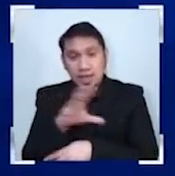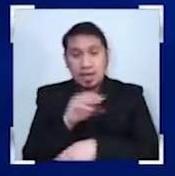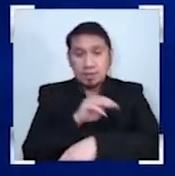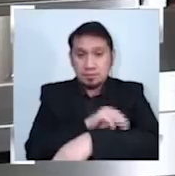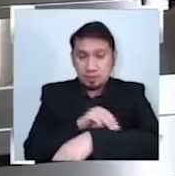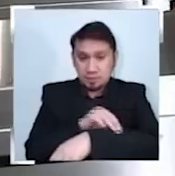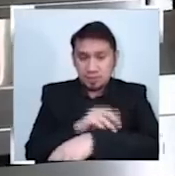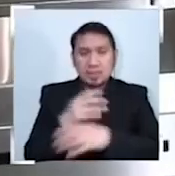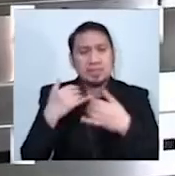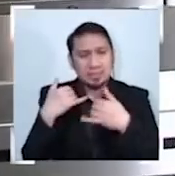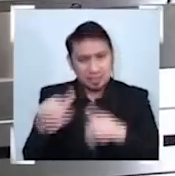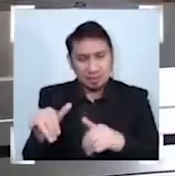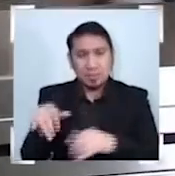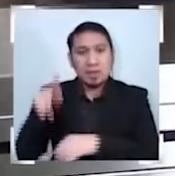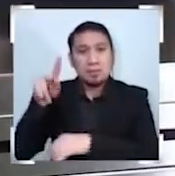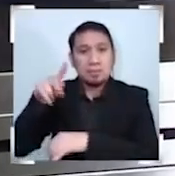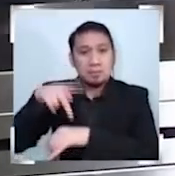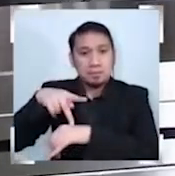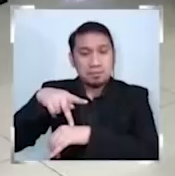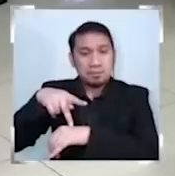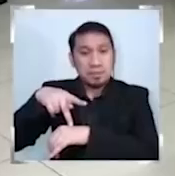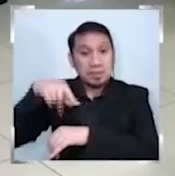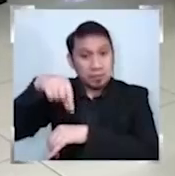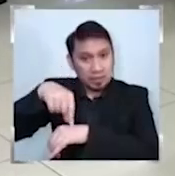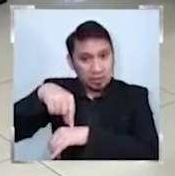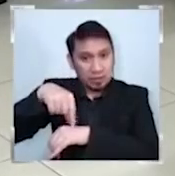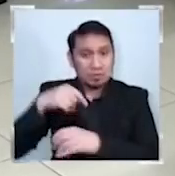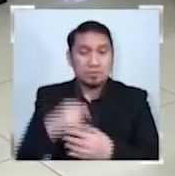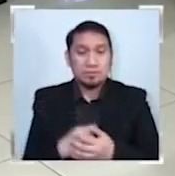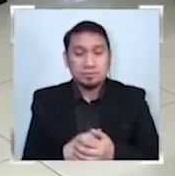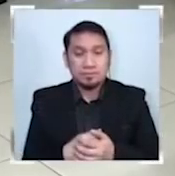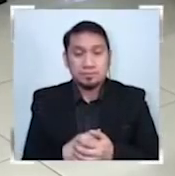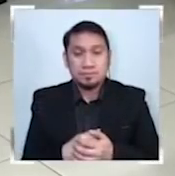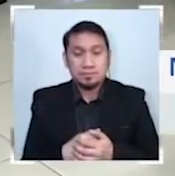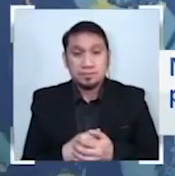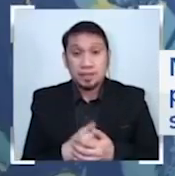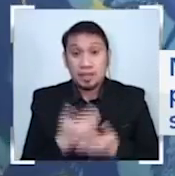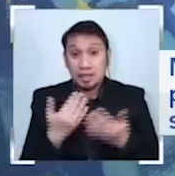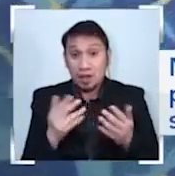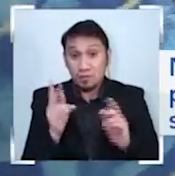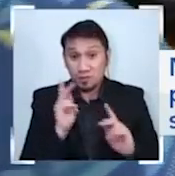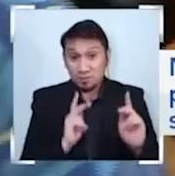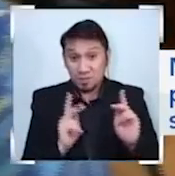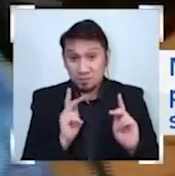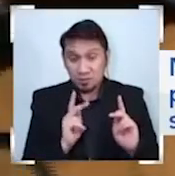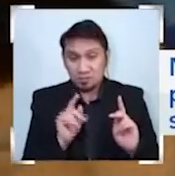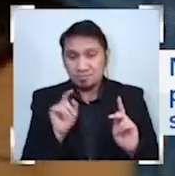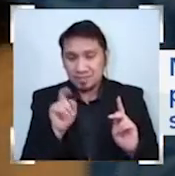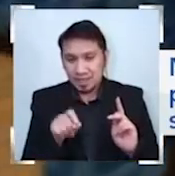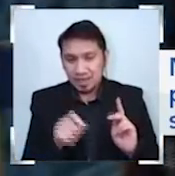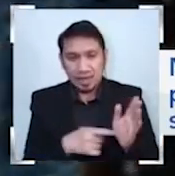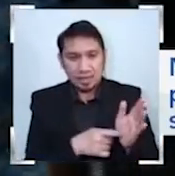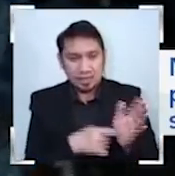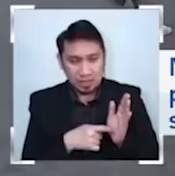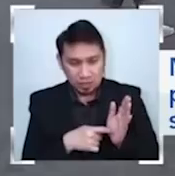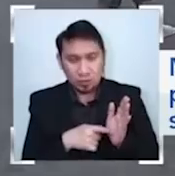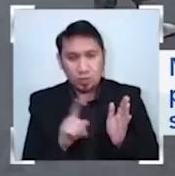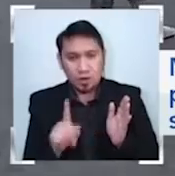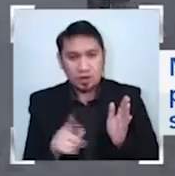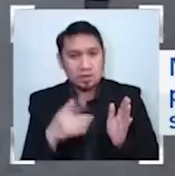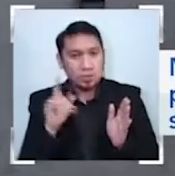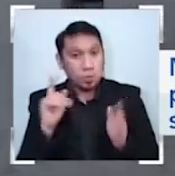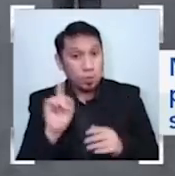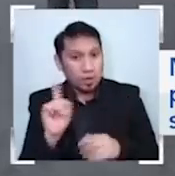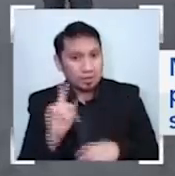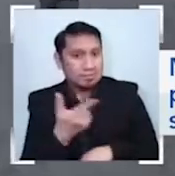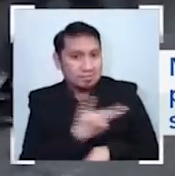sila. Para sa mga pasahero, kailangang dalhin ang requirements ng LGU at proof of vaccination. Ayon